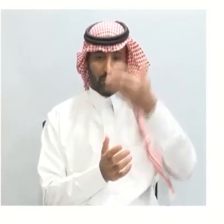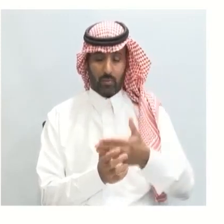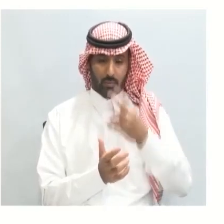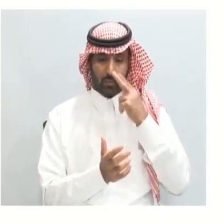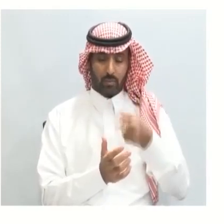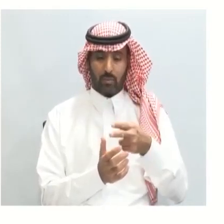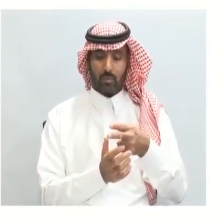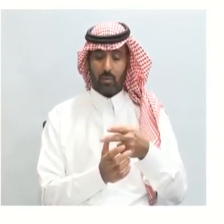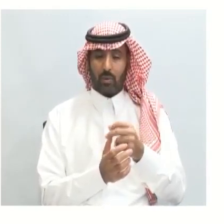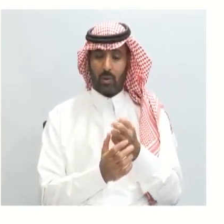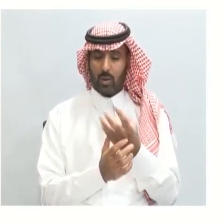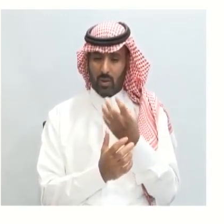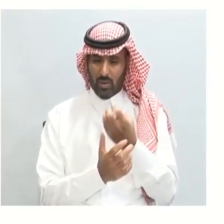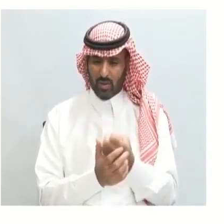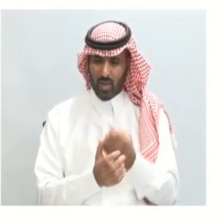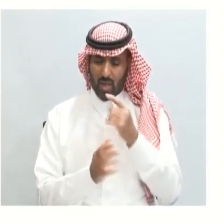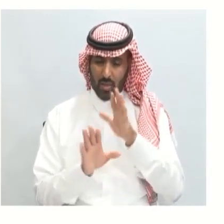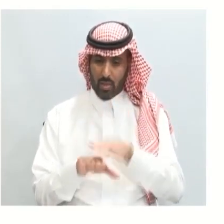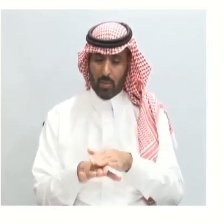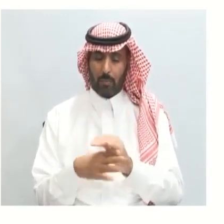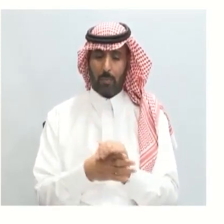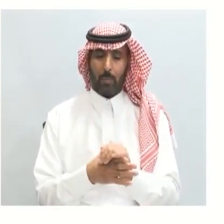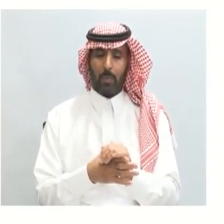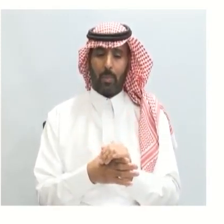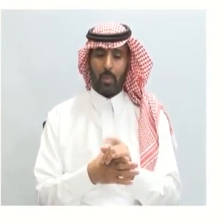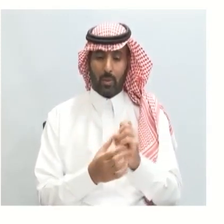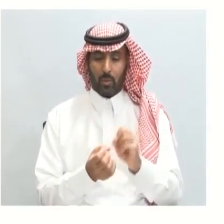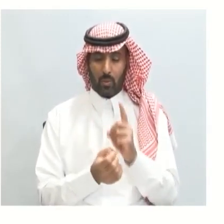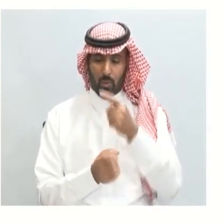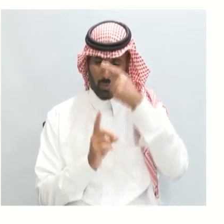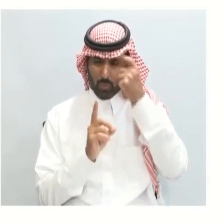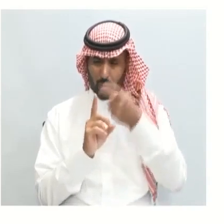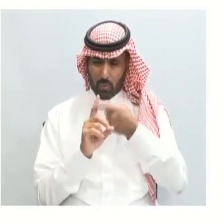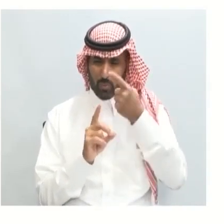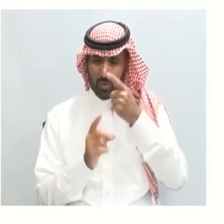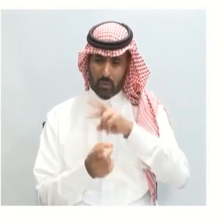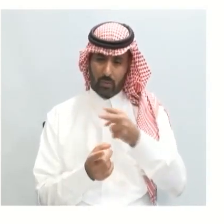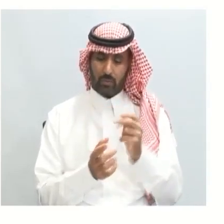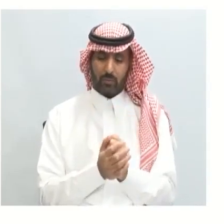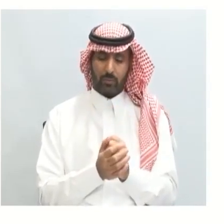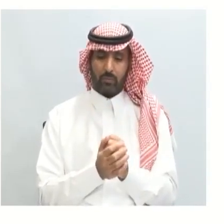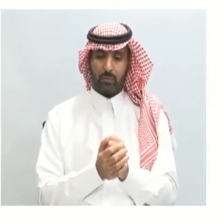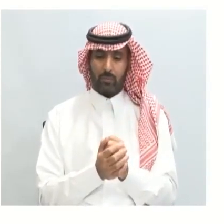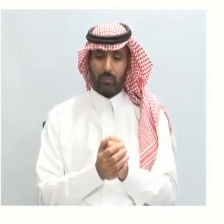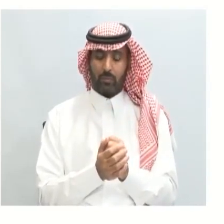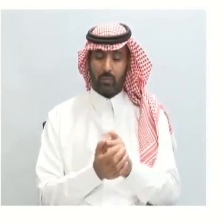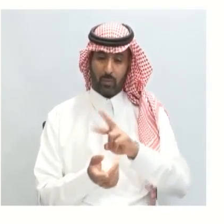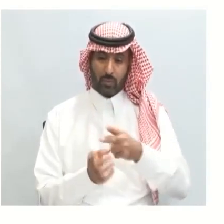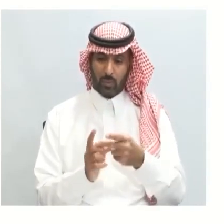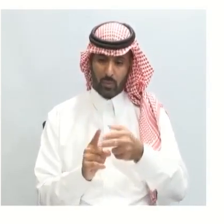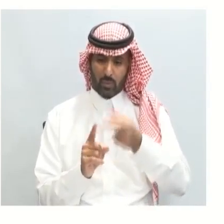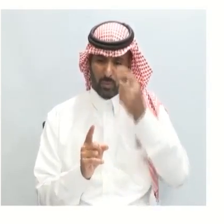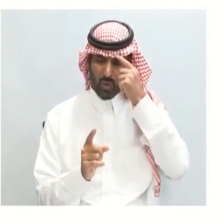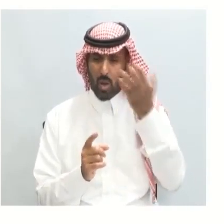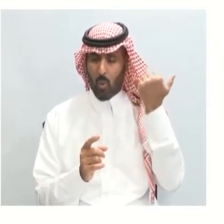الان هنا الضغط لاحظ انه ثابت هنا لاحظ درجه الحراره اقوم بتغييرها عندما قم بالتغيير لاحظ كانت